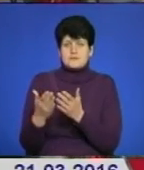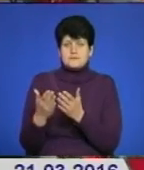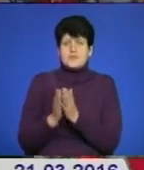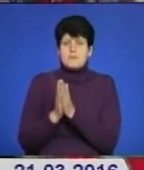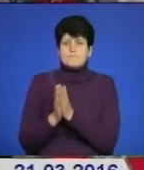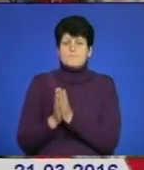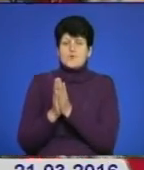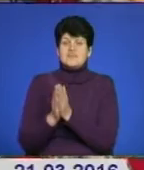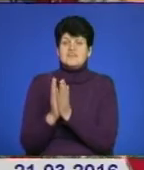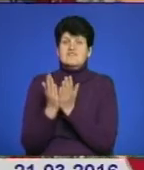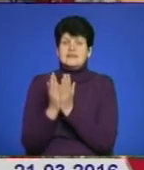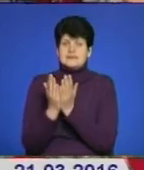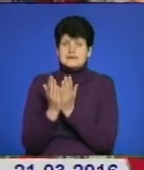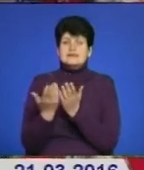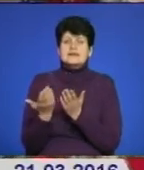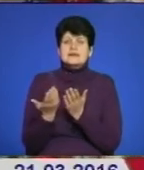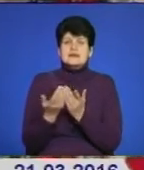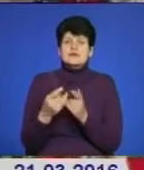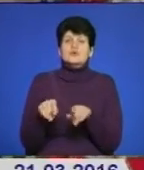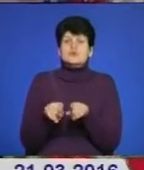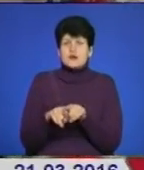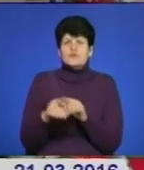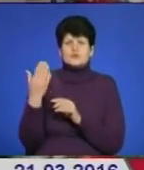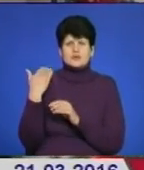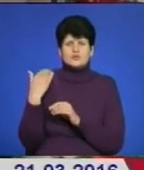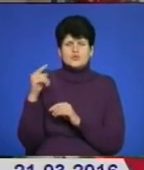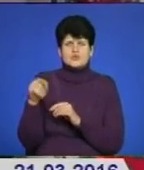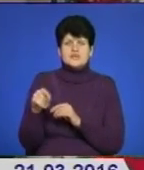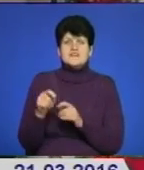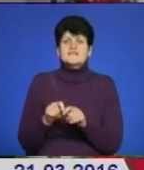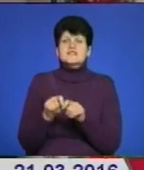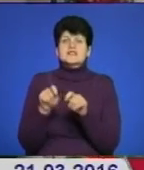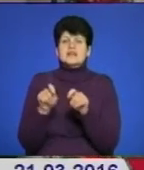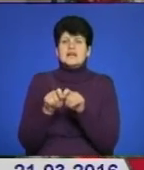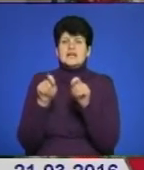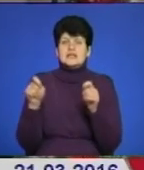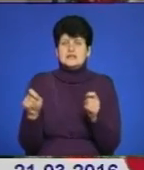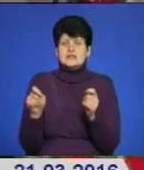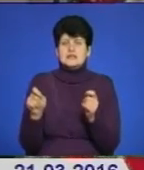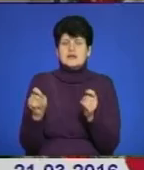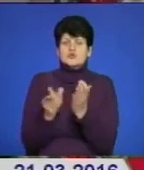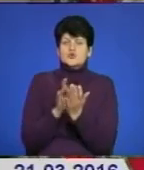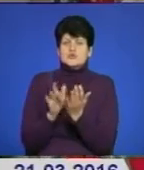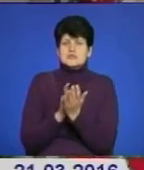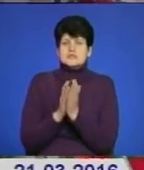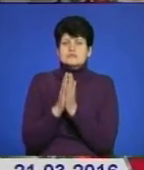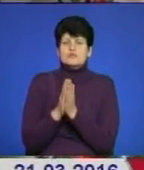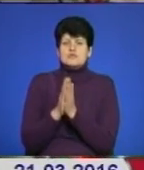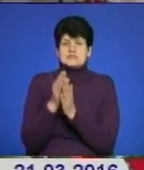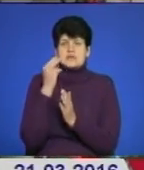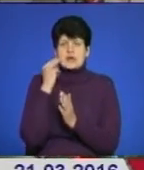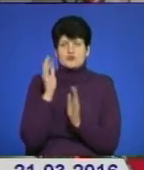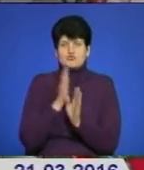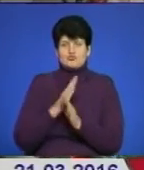молитвенник, який, як і тоді, відкритий на сторінці з молитвою за кращу